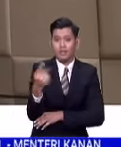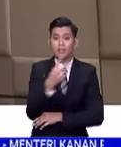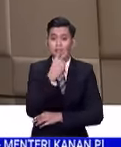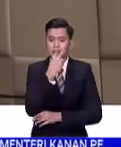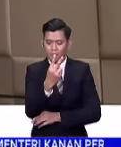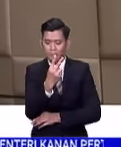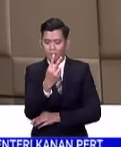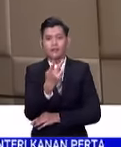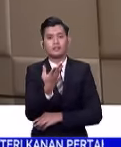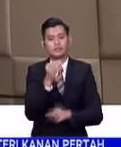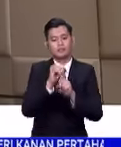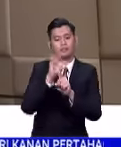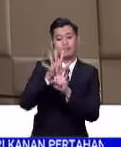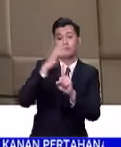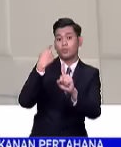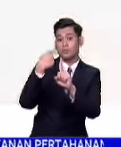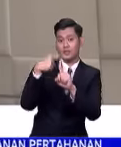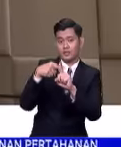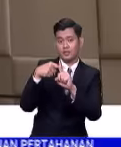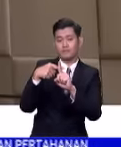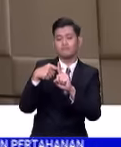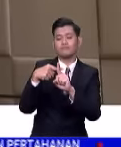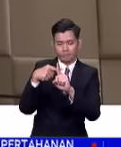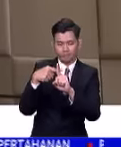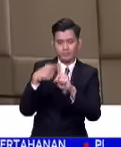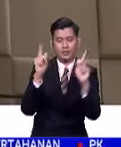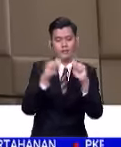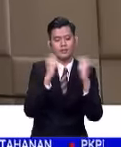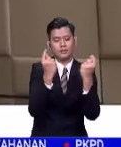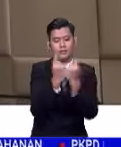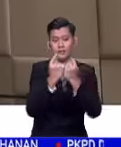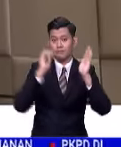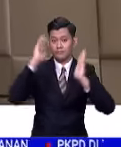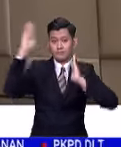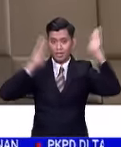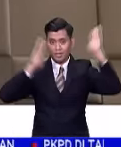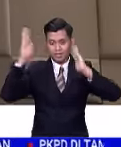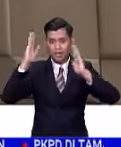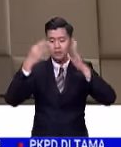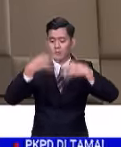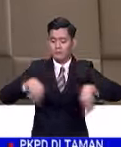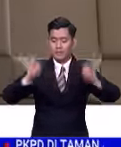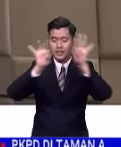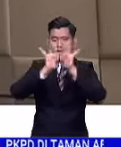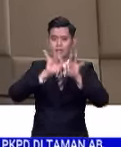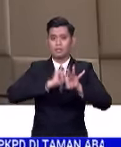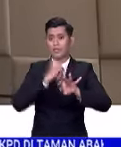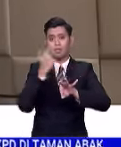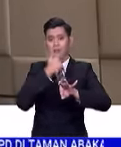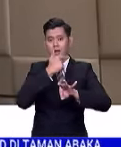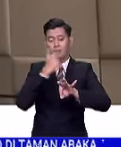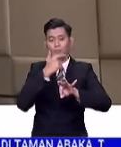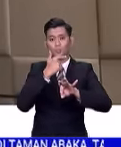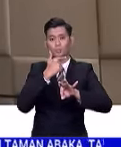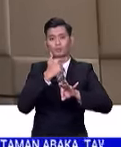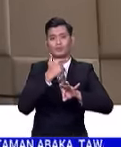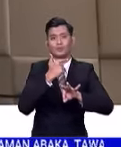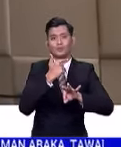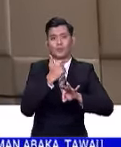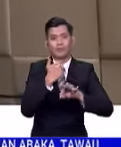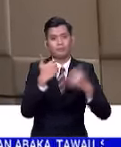perkembangan yang positif lah dalam skuad kebangsaan ini. Dan yang penting, saya tak nak players untuk perlawanan ujian